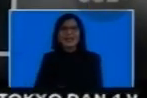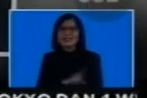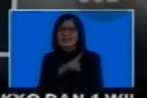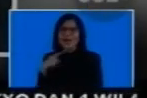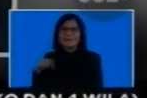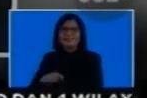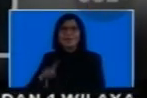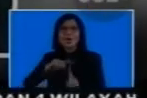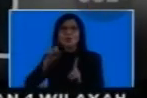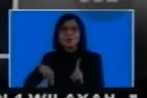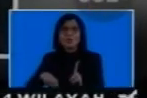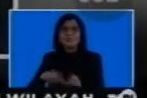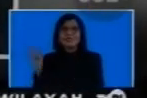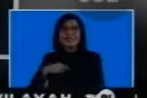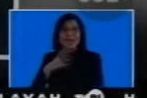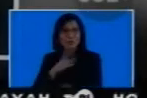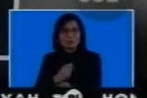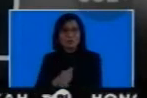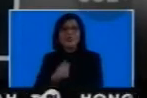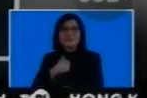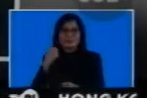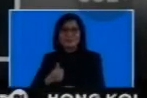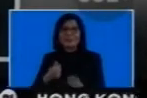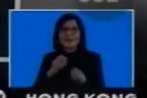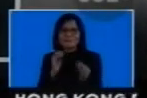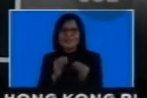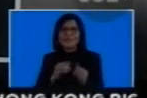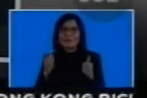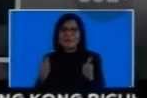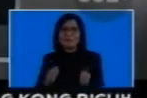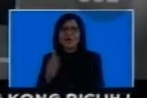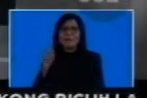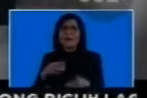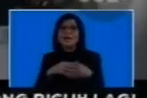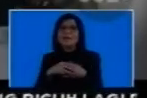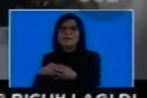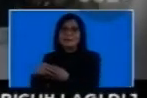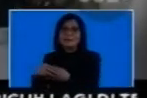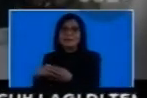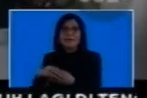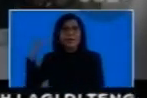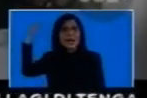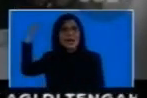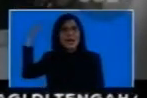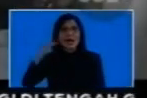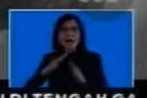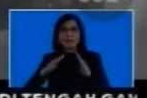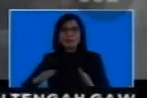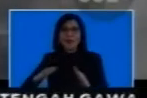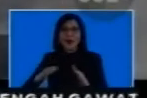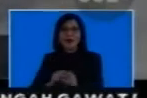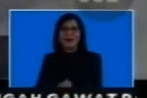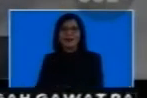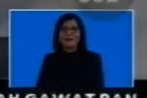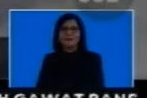selama dia di sini, semua tugas yang diberikan guru bisa saya selesaikan dengan baik. karena dibimbing dengan kakak-kakak di rumah saya, kakak Abi